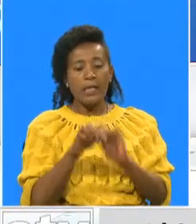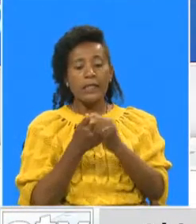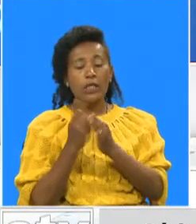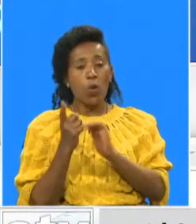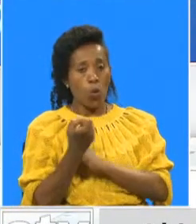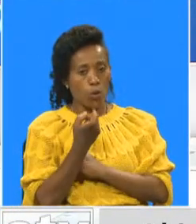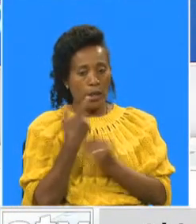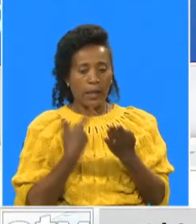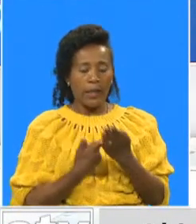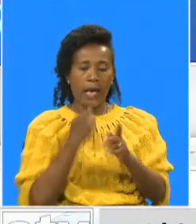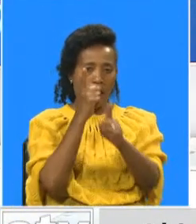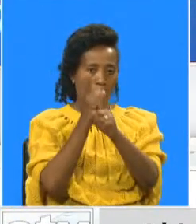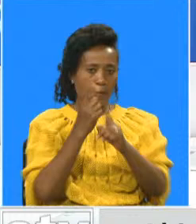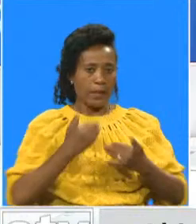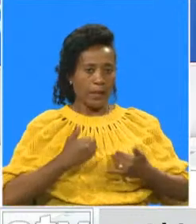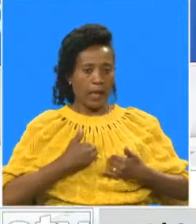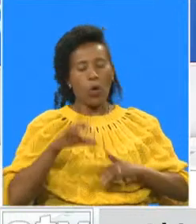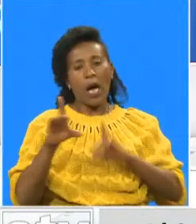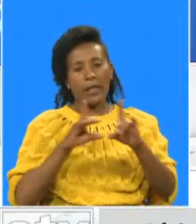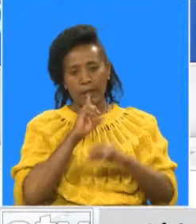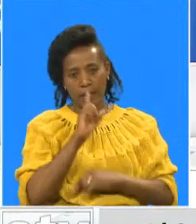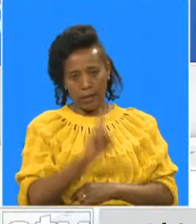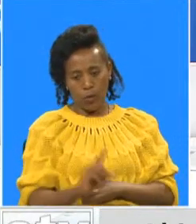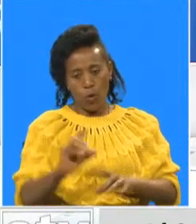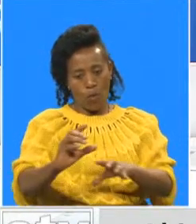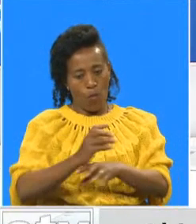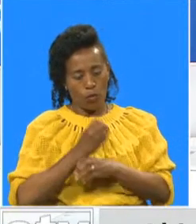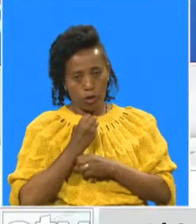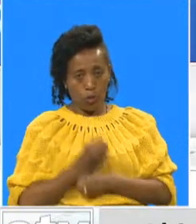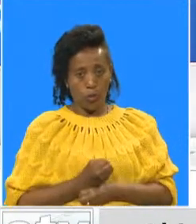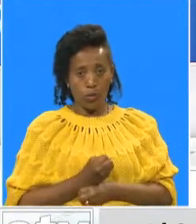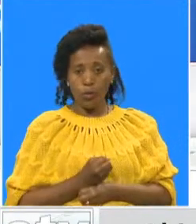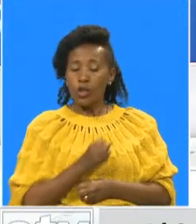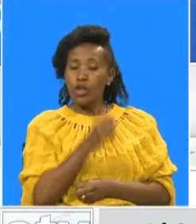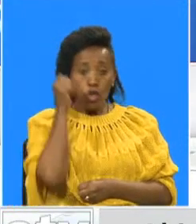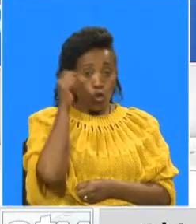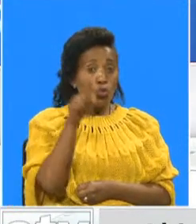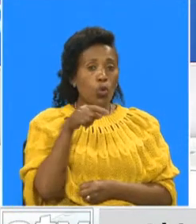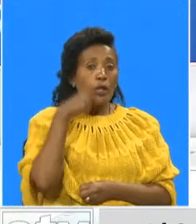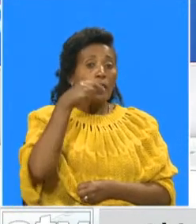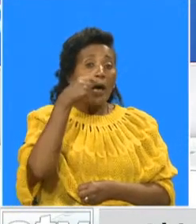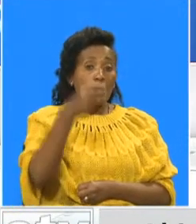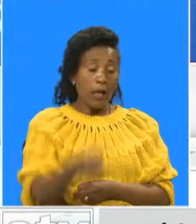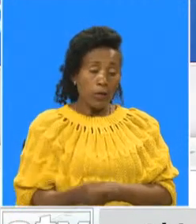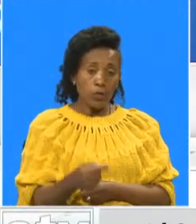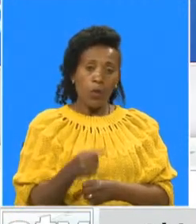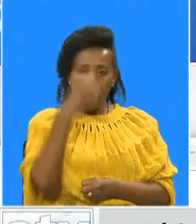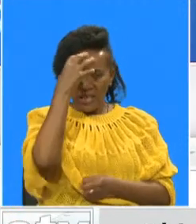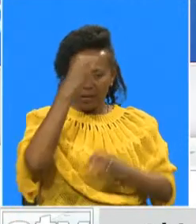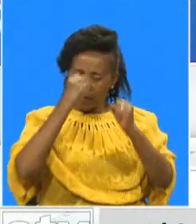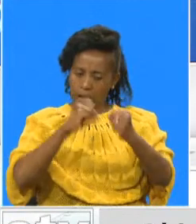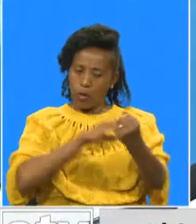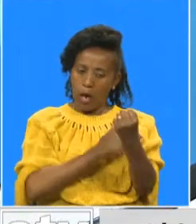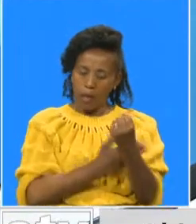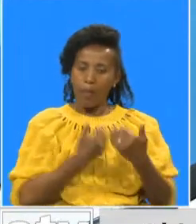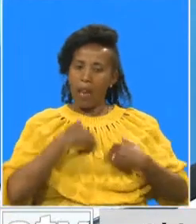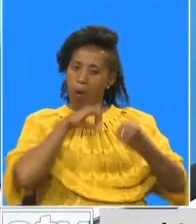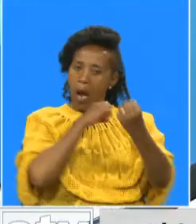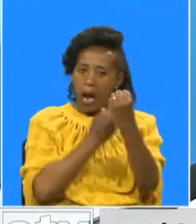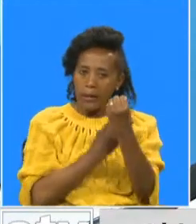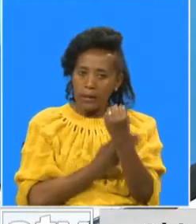ስለሆነ ይሄ አግባብነት ያለው አድርጌ ነው እኔ የምወስደው። እንግዲህ እርስዎ እንዳነሱት መንግስት በሚችለው አቅም ባለው